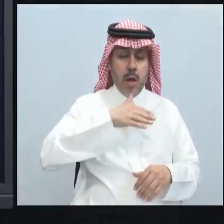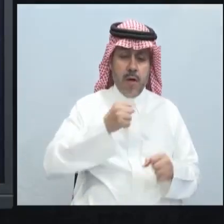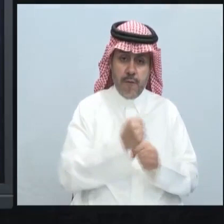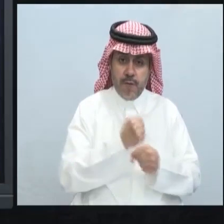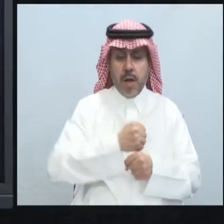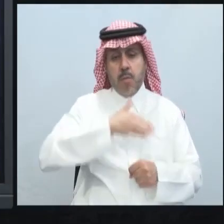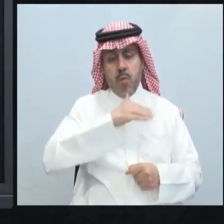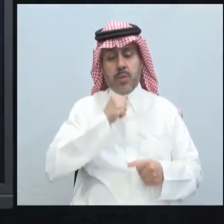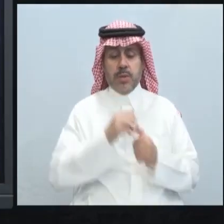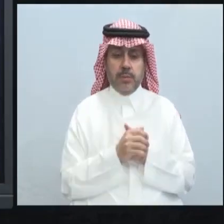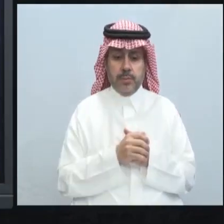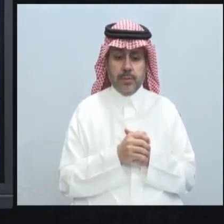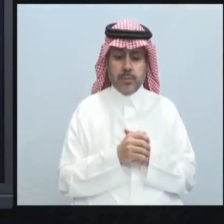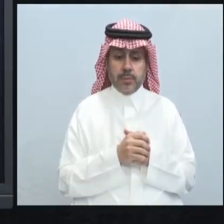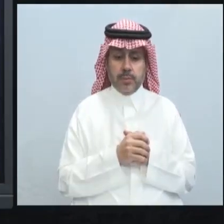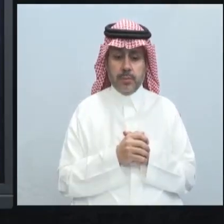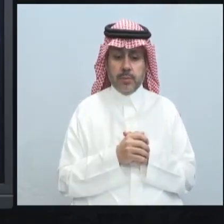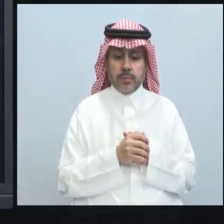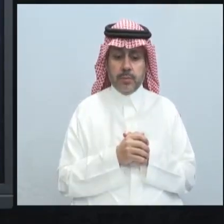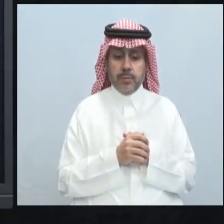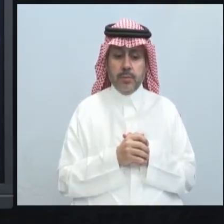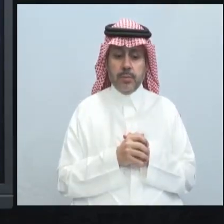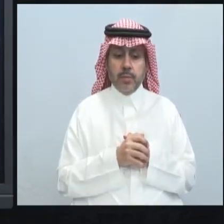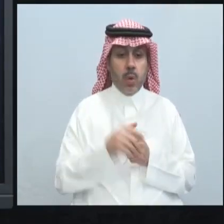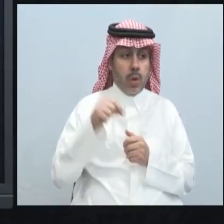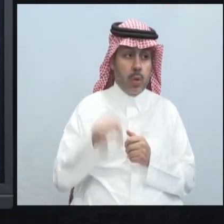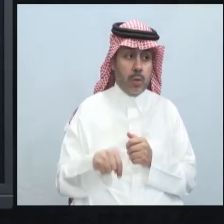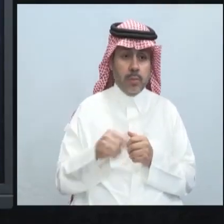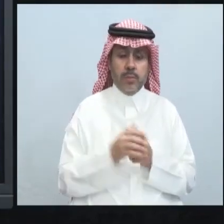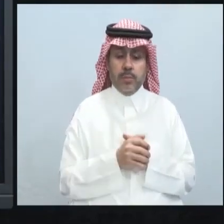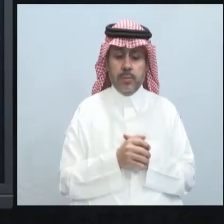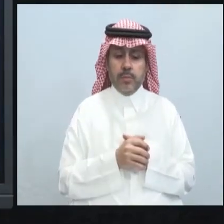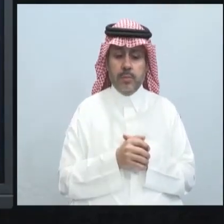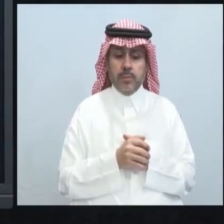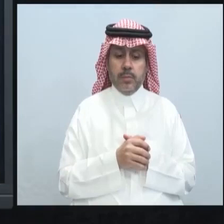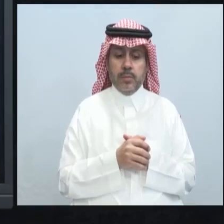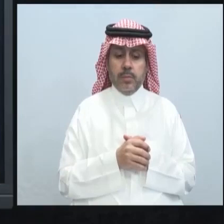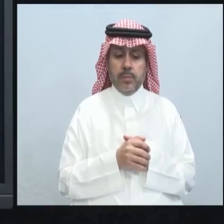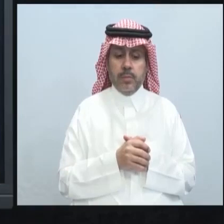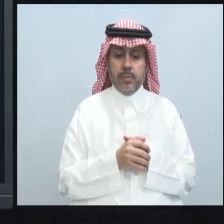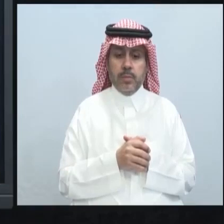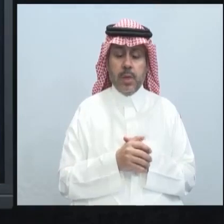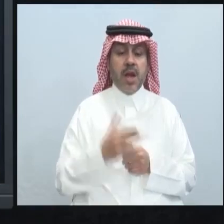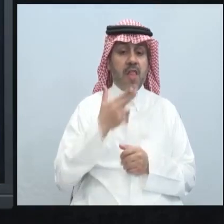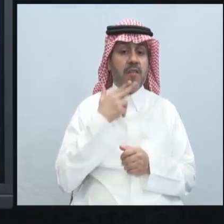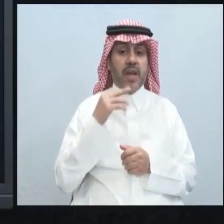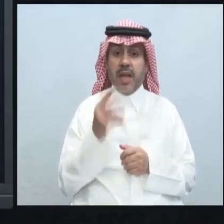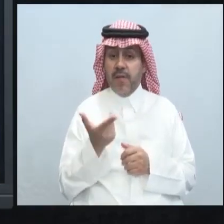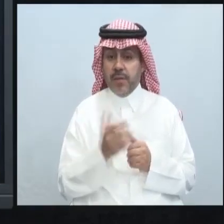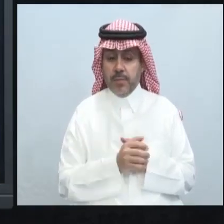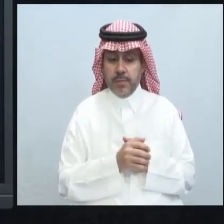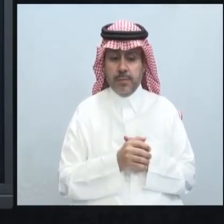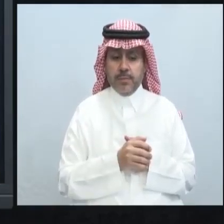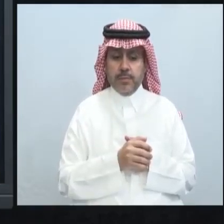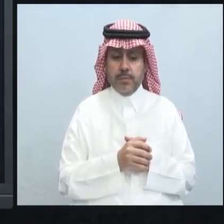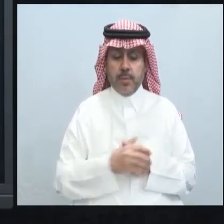وسلم حريصا ويكون ماذا كيف تكون يا ابنائي همم هذه النظافه تكون